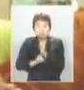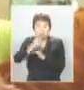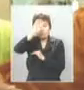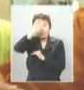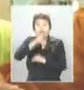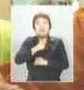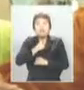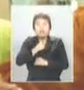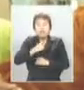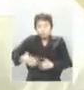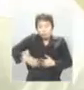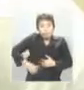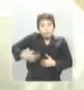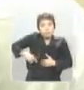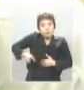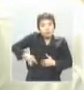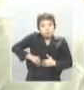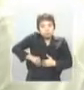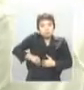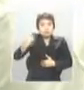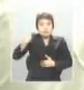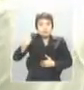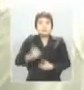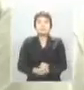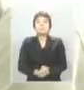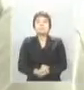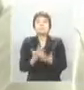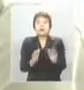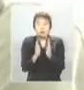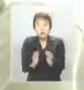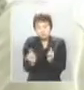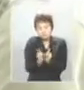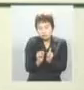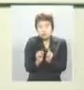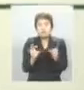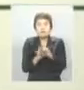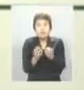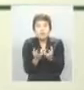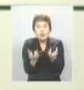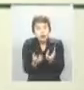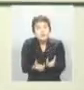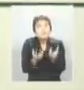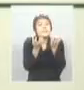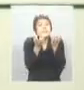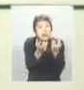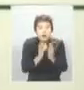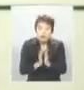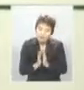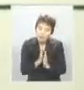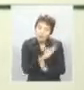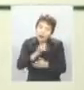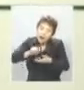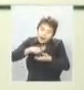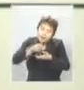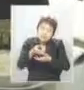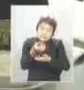และปอดตดเชื้อช่งเช้าวันนี้สิสยานุศิผู้ใกล้ชิดได้นำพัฒตาหารมทวายซึหลงพ่อคุณฉันอาหารได้เพีง